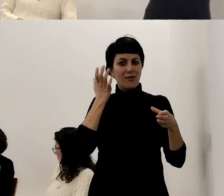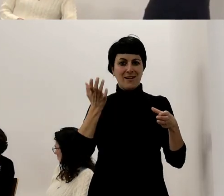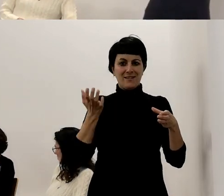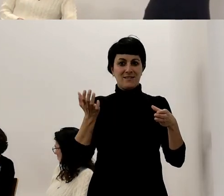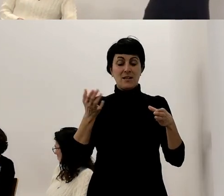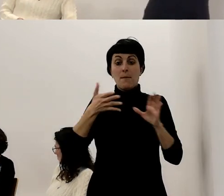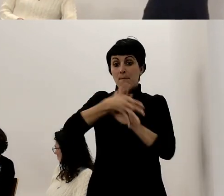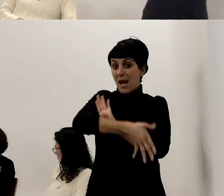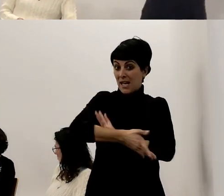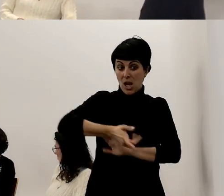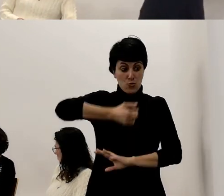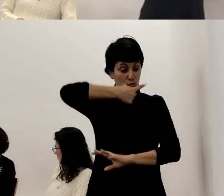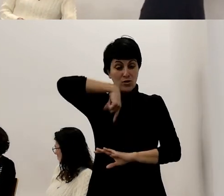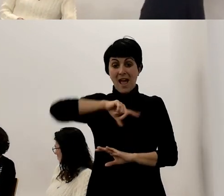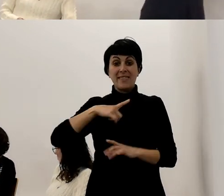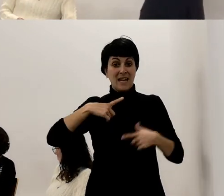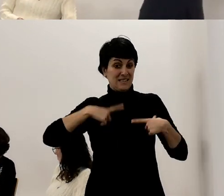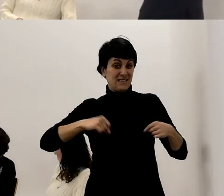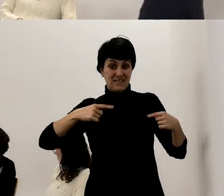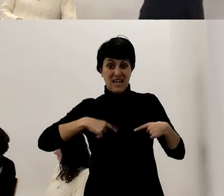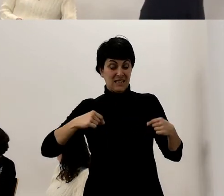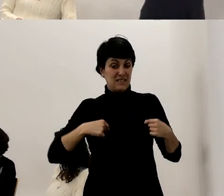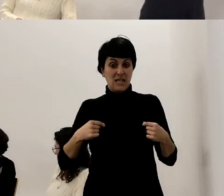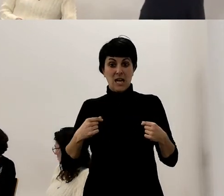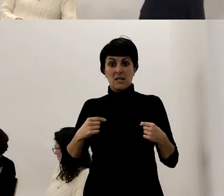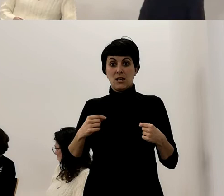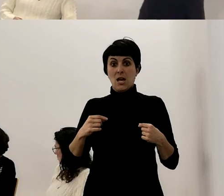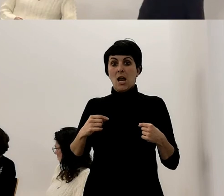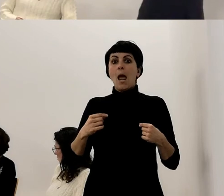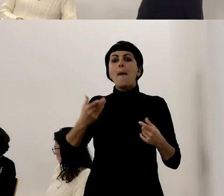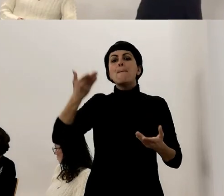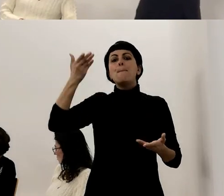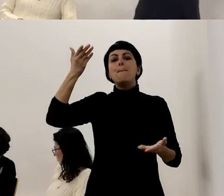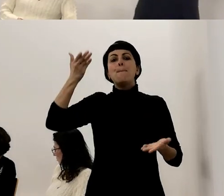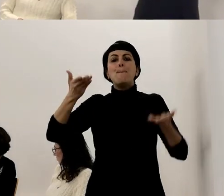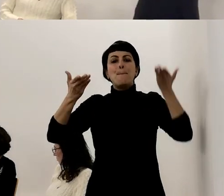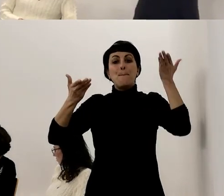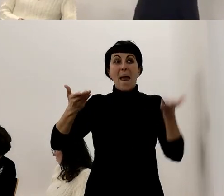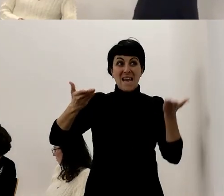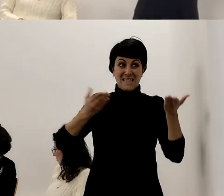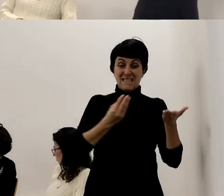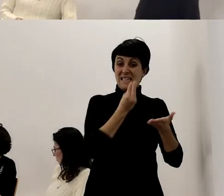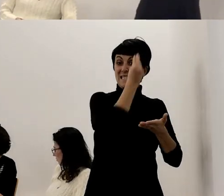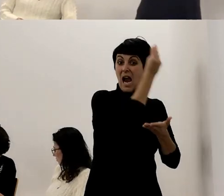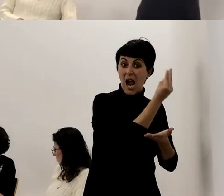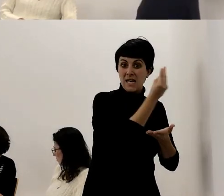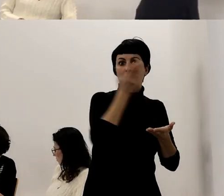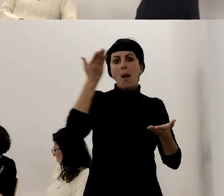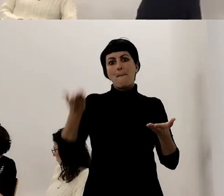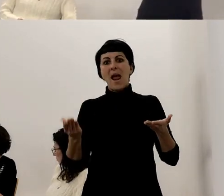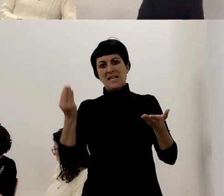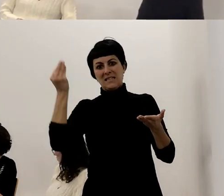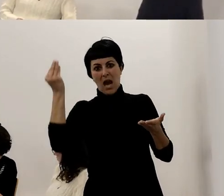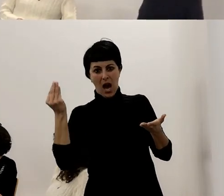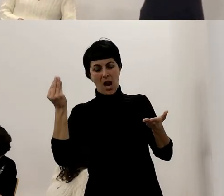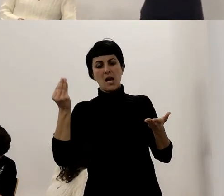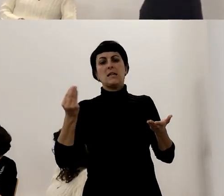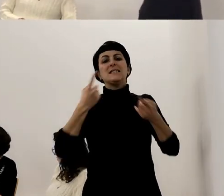perquè nosaltres realment a Sitges sí que hi ha molta diferència de pes. i no tan sols de res,